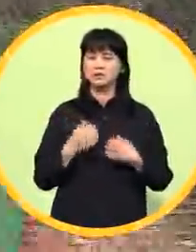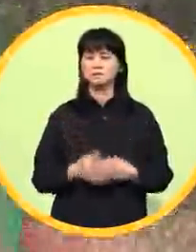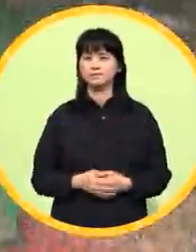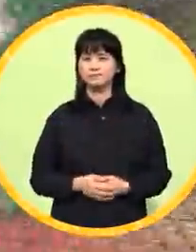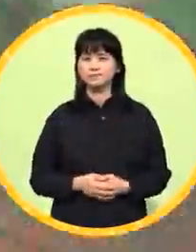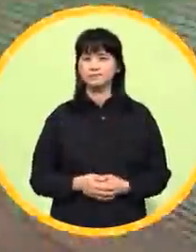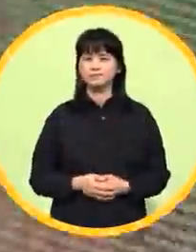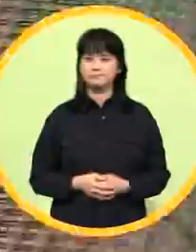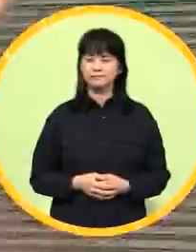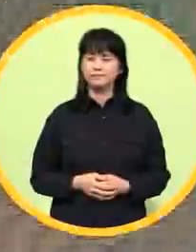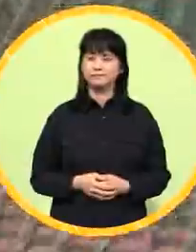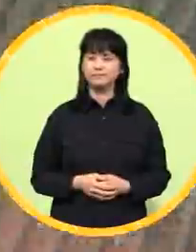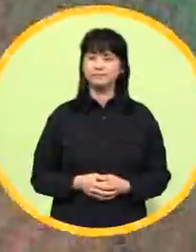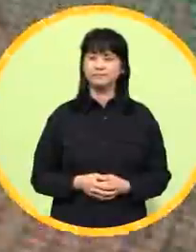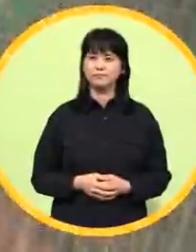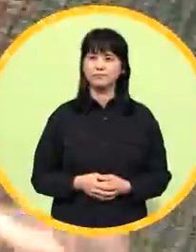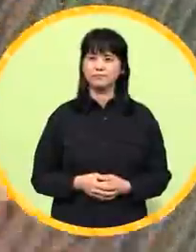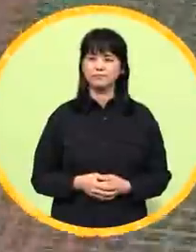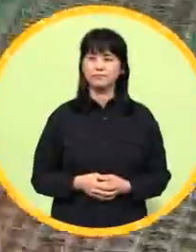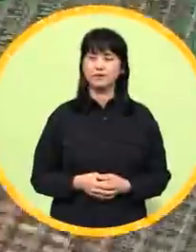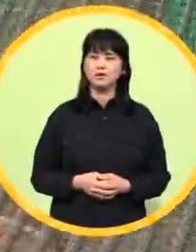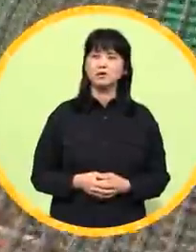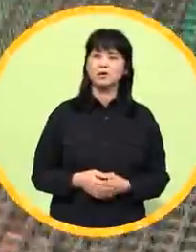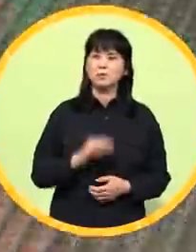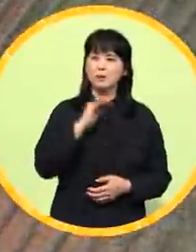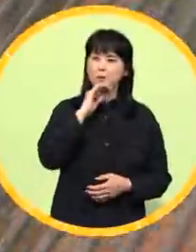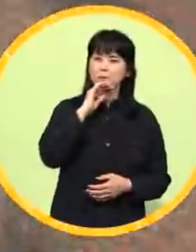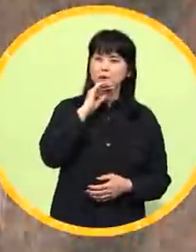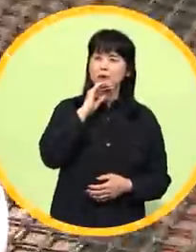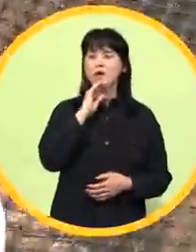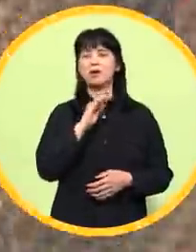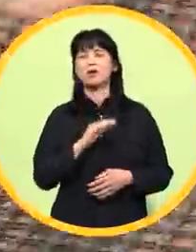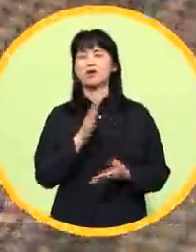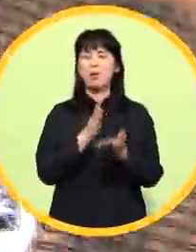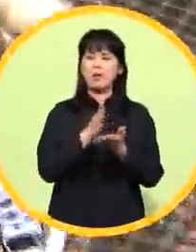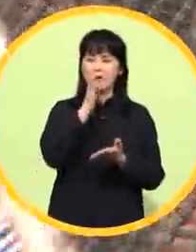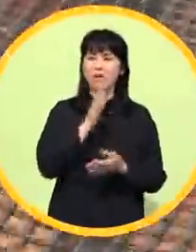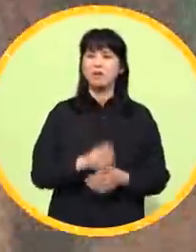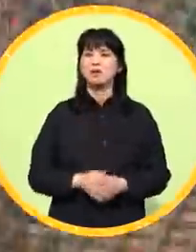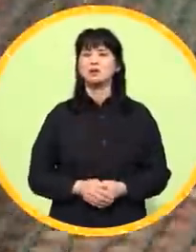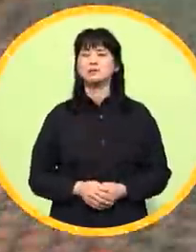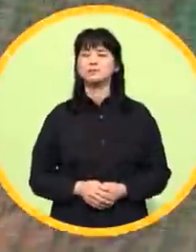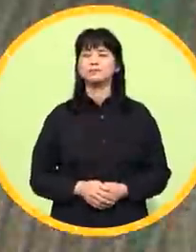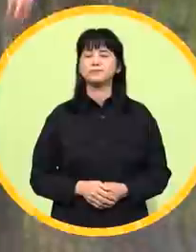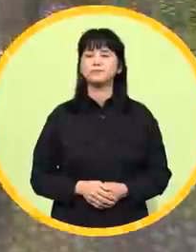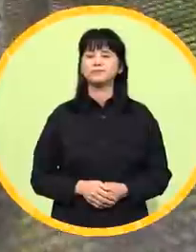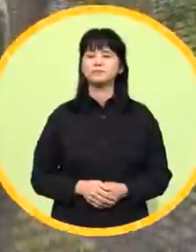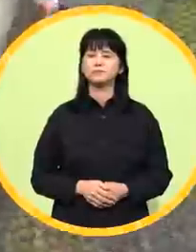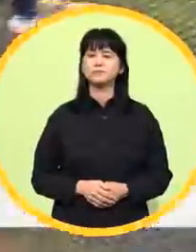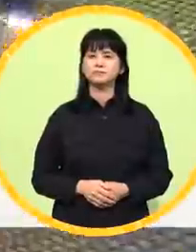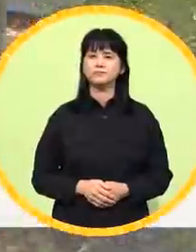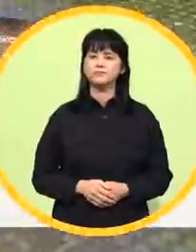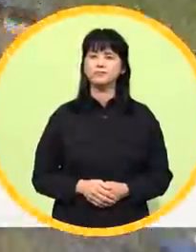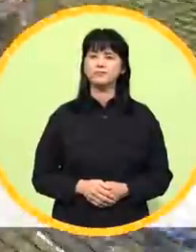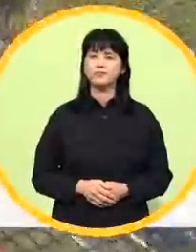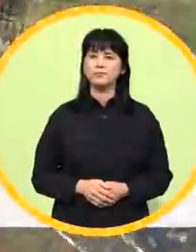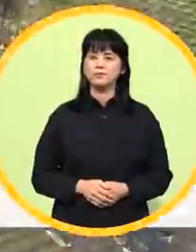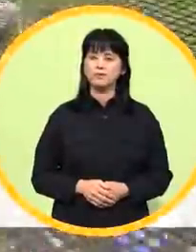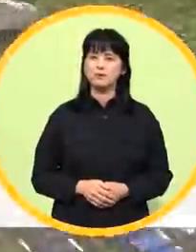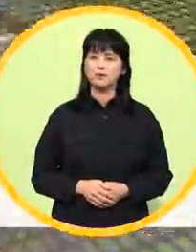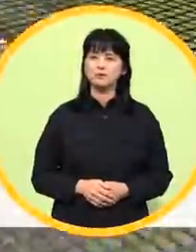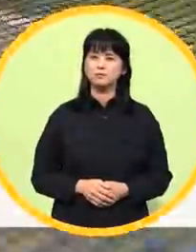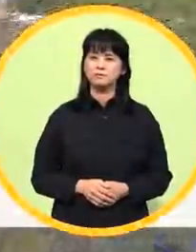あああああああとは7とまあこれなんてねえぞはぁっ